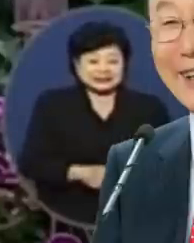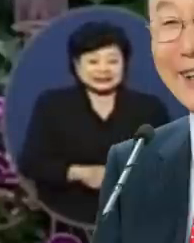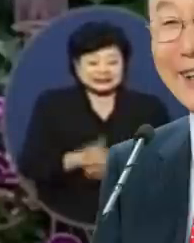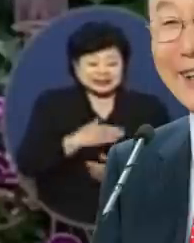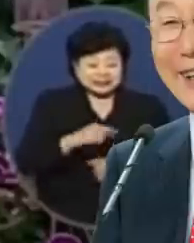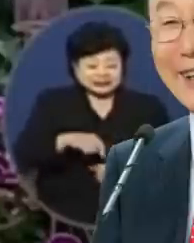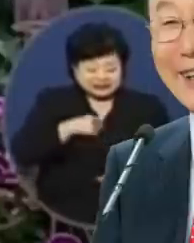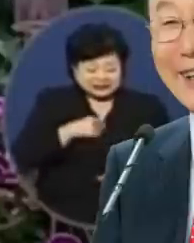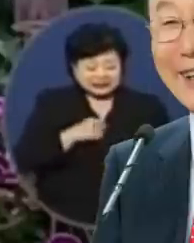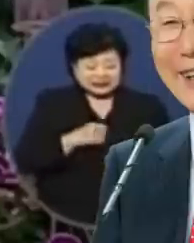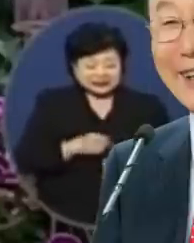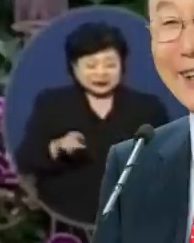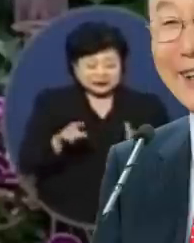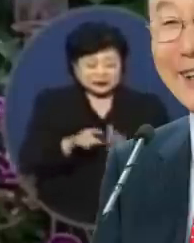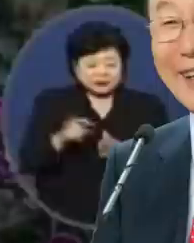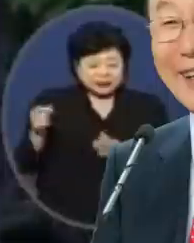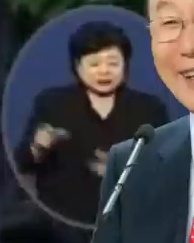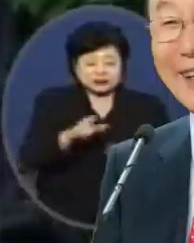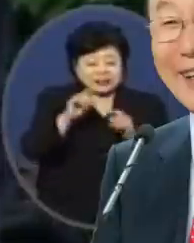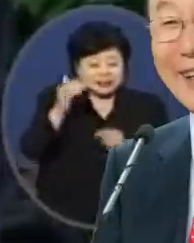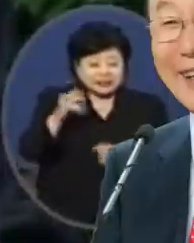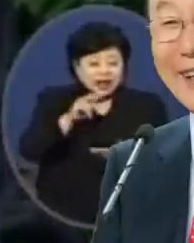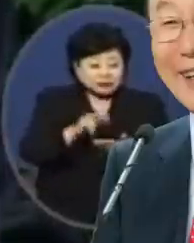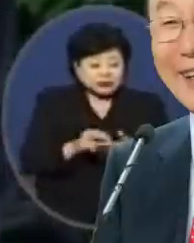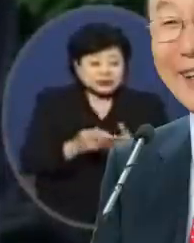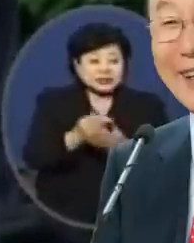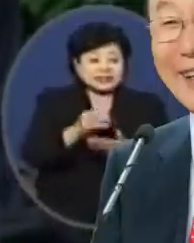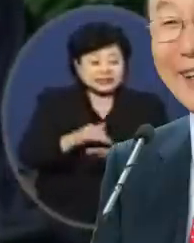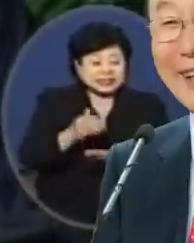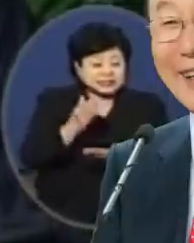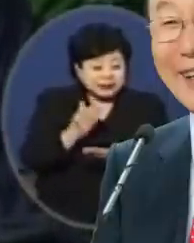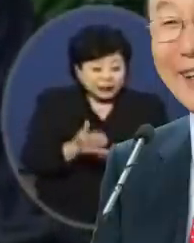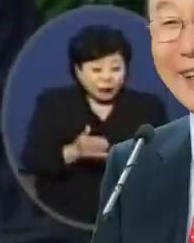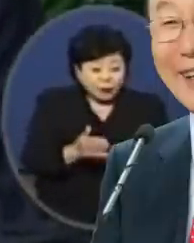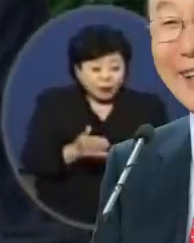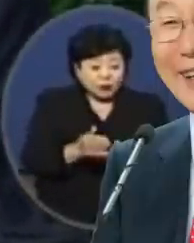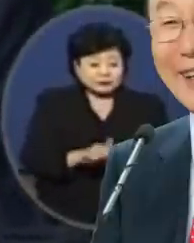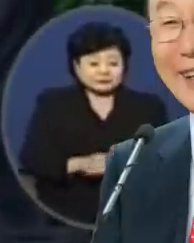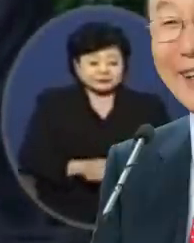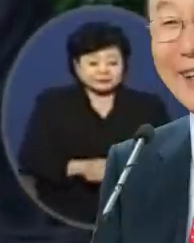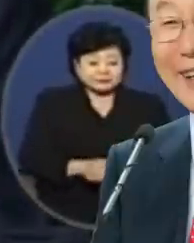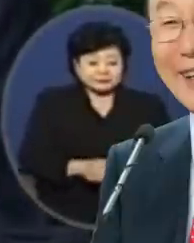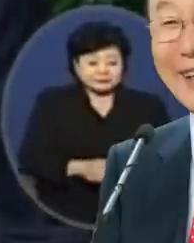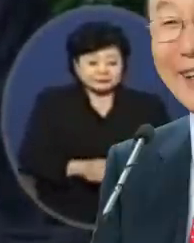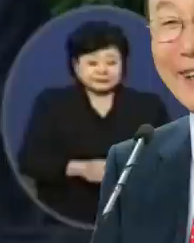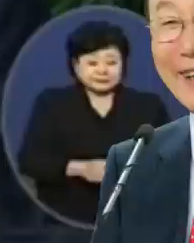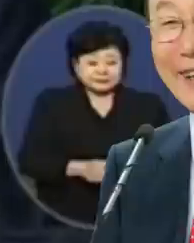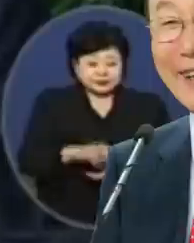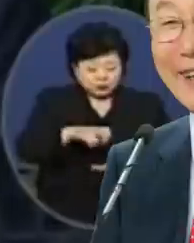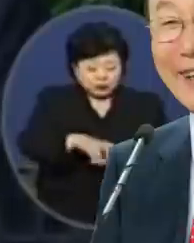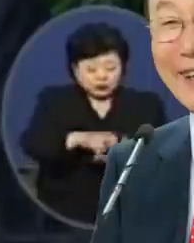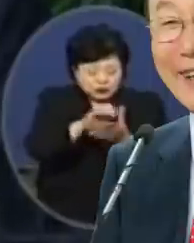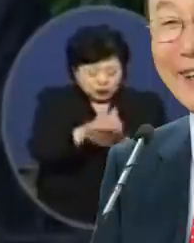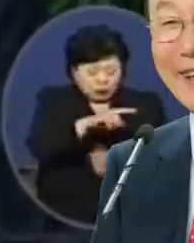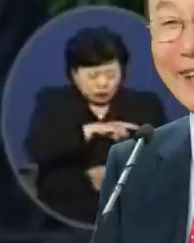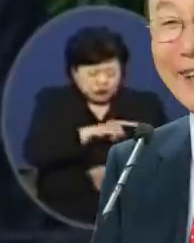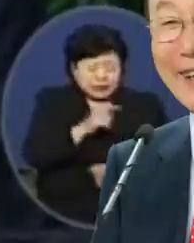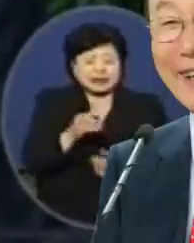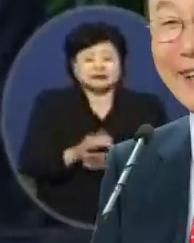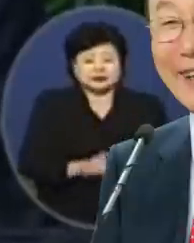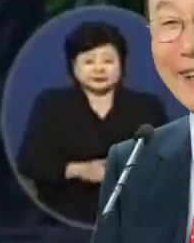나의 의인은 믿음으로 말미암아 살리라는 것은 너희가 문제를 생겼을 때 계산부터 하지 말고 무릎을 꿇어서 기도부터 먼저 하라는